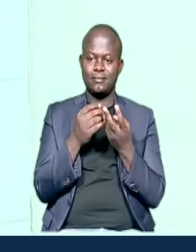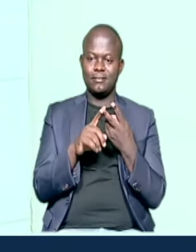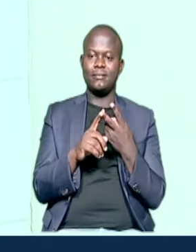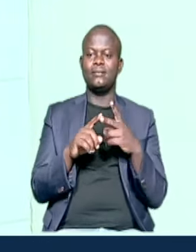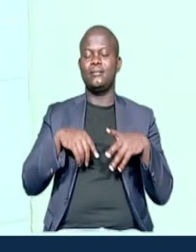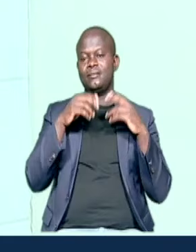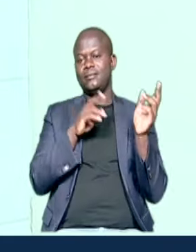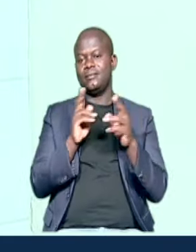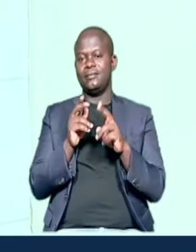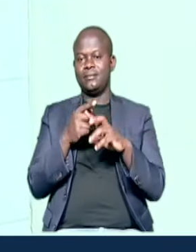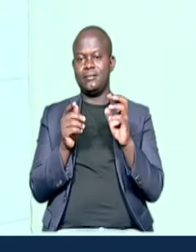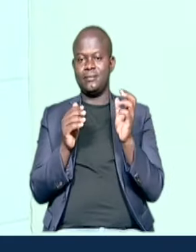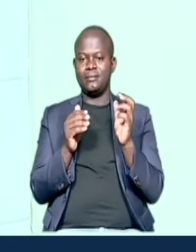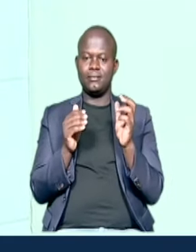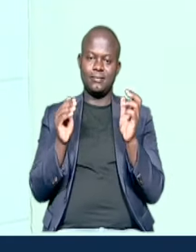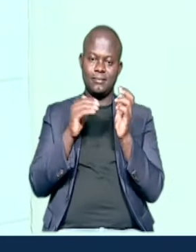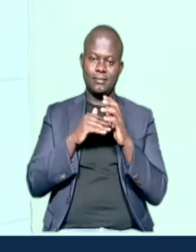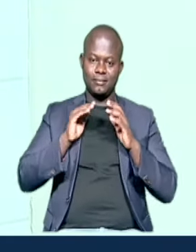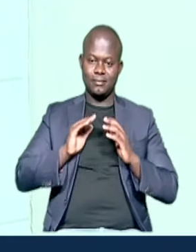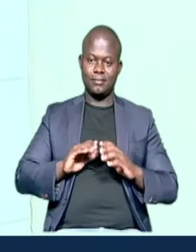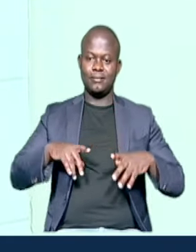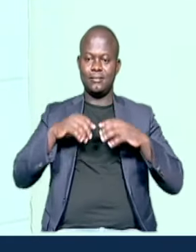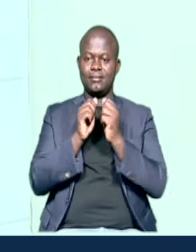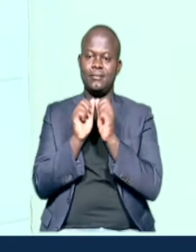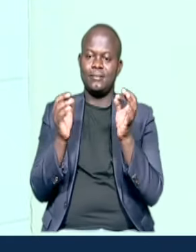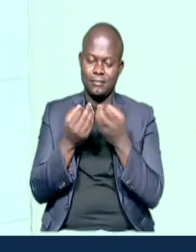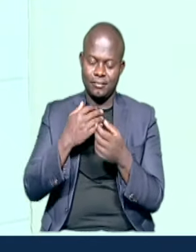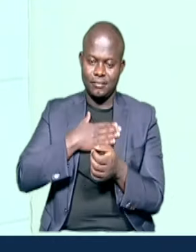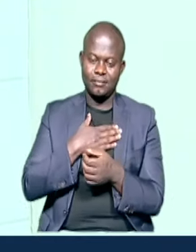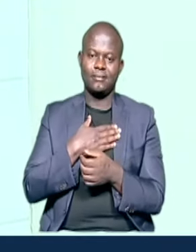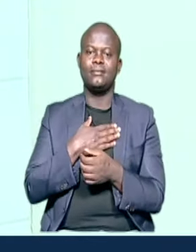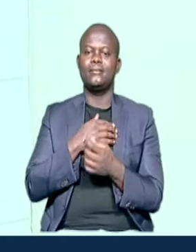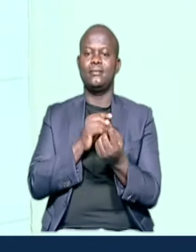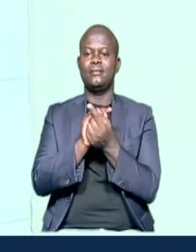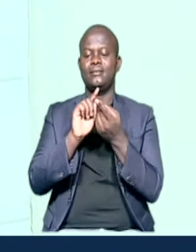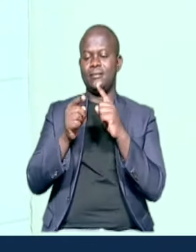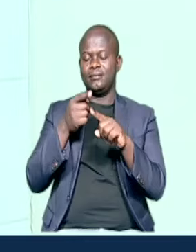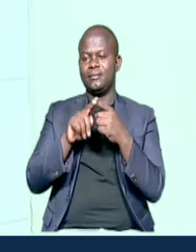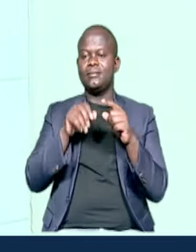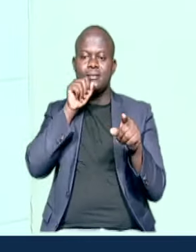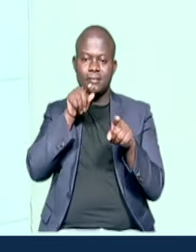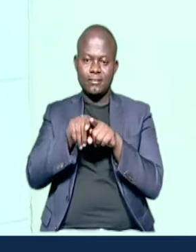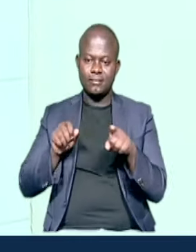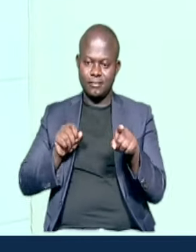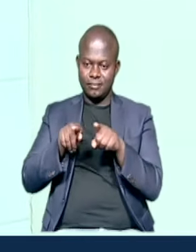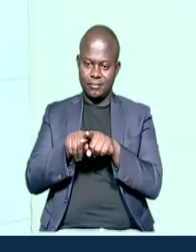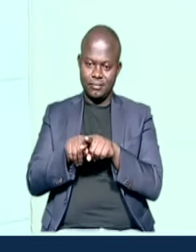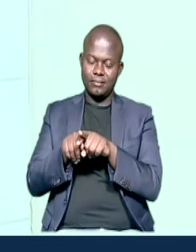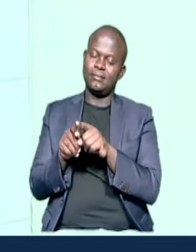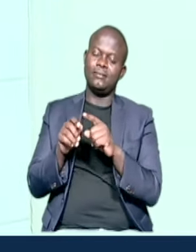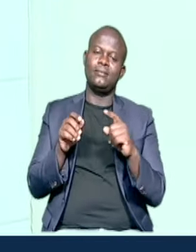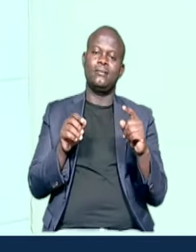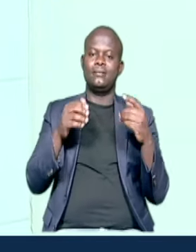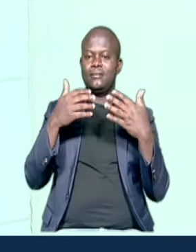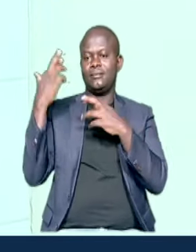ubuzima busanzwe ikindi uhura no kubana n'umuryango wanjye no guhura n'inshuti abavandimwe nyuma ngiye narangije